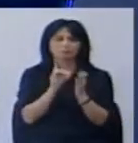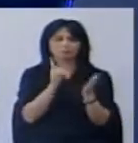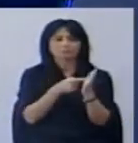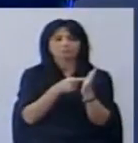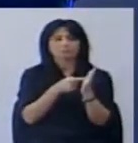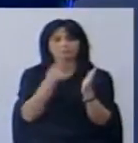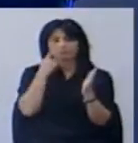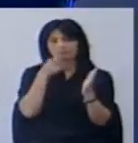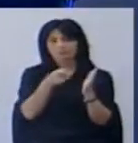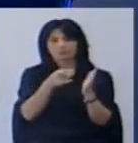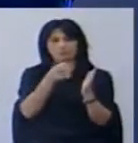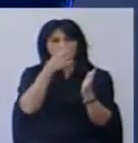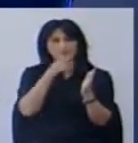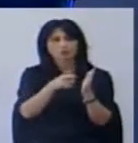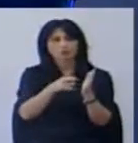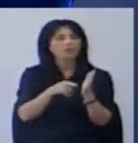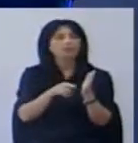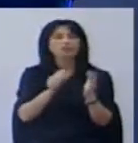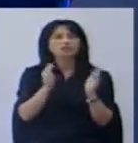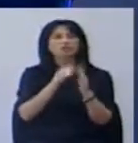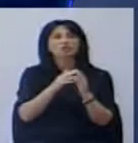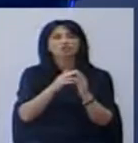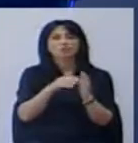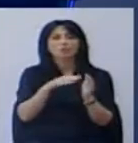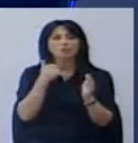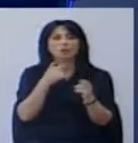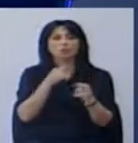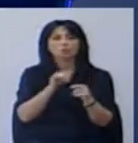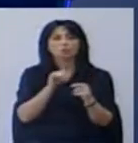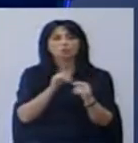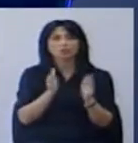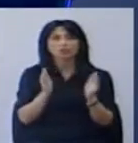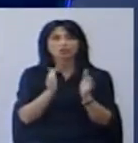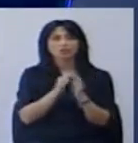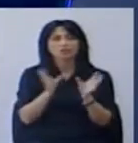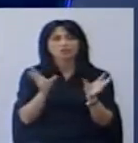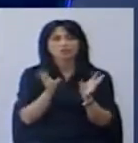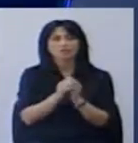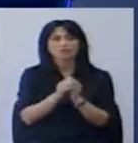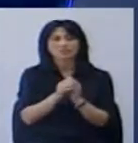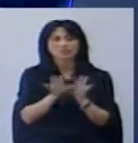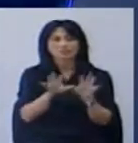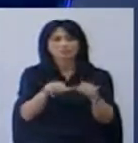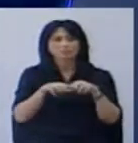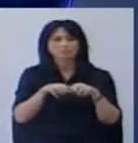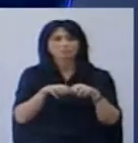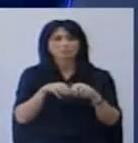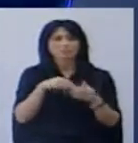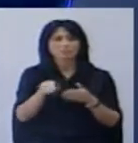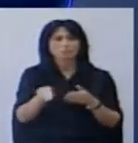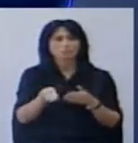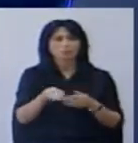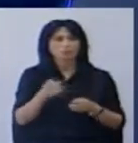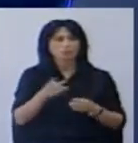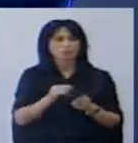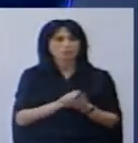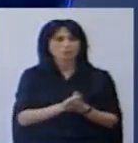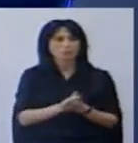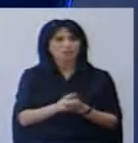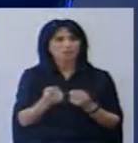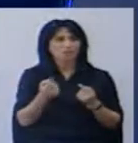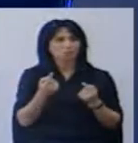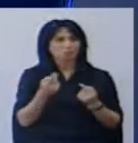დაადგამს თვალს. Ხო, არ უნდათ მათ ამ შენობის ყიდვა, იმიტომ რომ შენობიანად რო იყიდონ ეს რაღაც ობიექტი, უნდა დახარჯონ